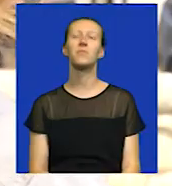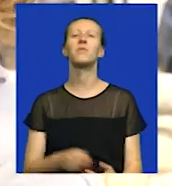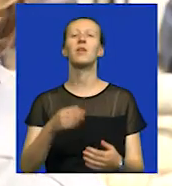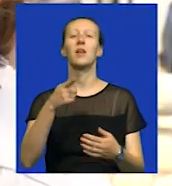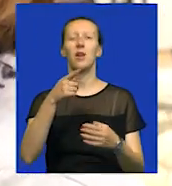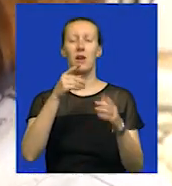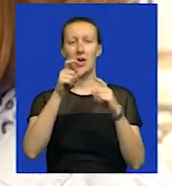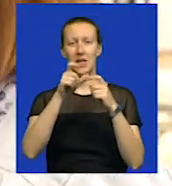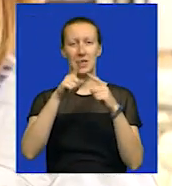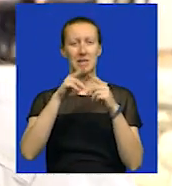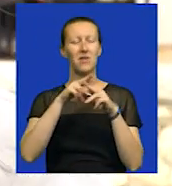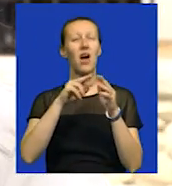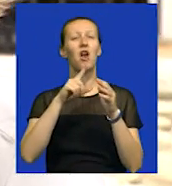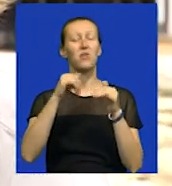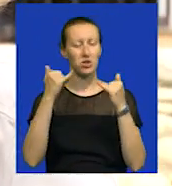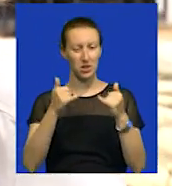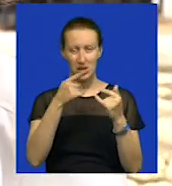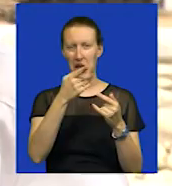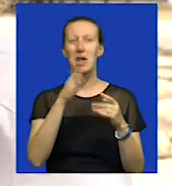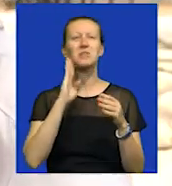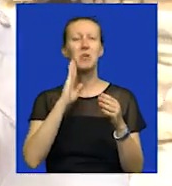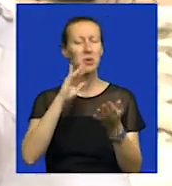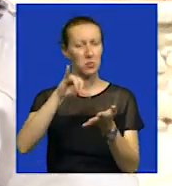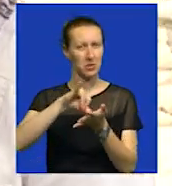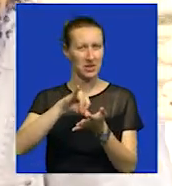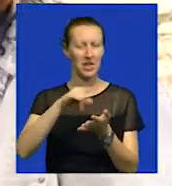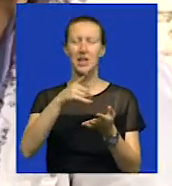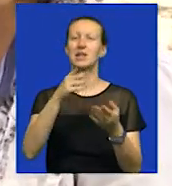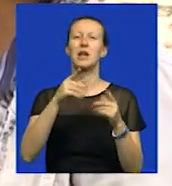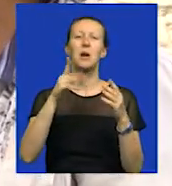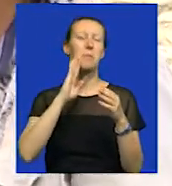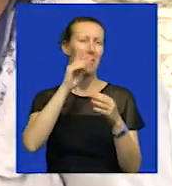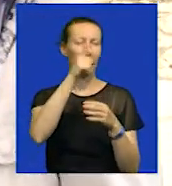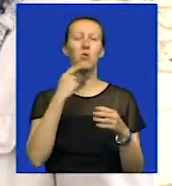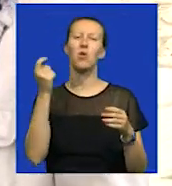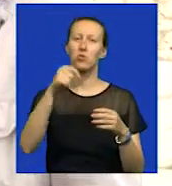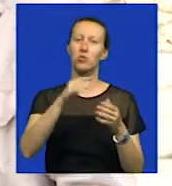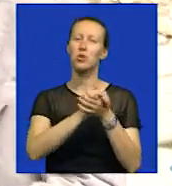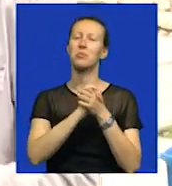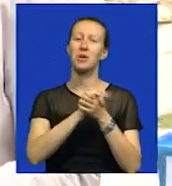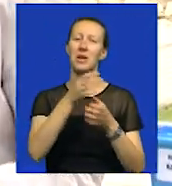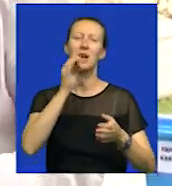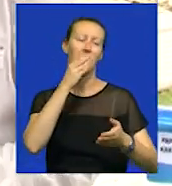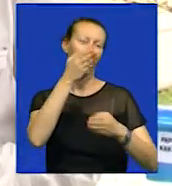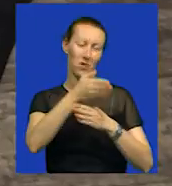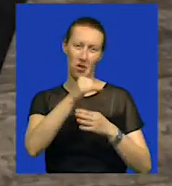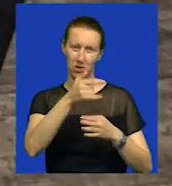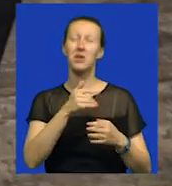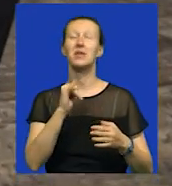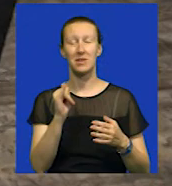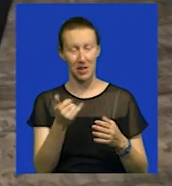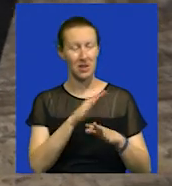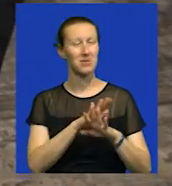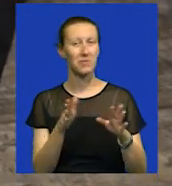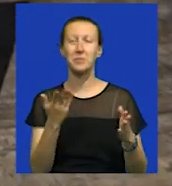Branka Vajzer Stefanović danaska na Premanturskoj placi je na Medulinka kad je došla preteljica na kafe. Sam dobro rekla? Je,